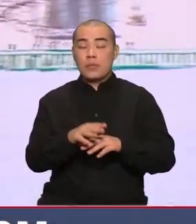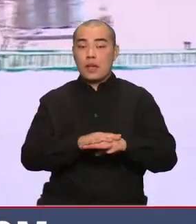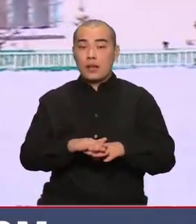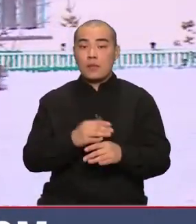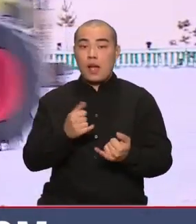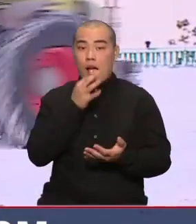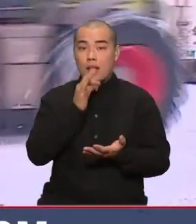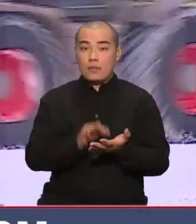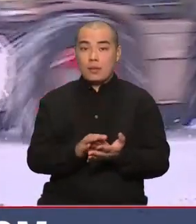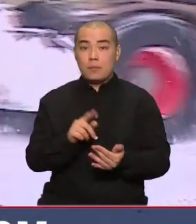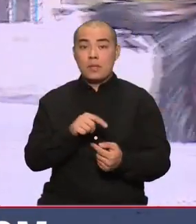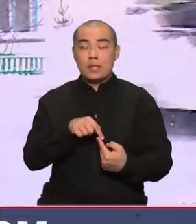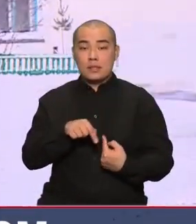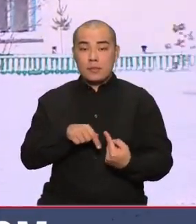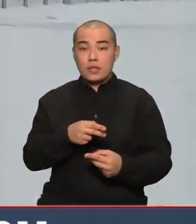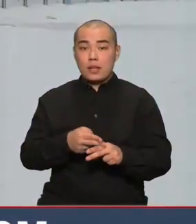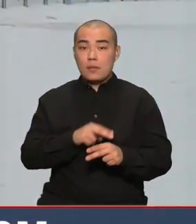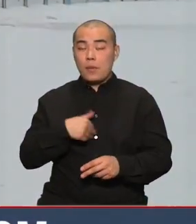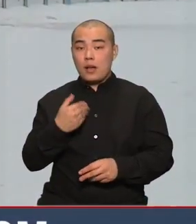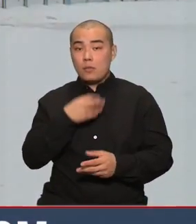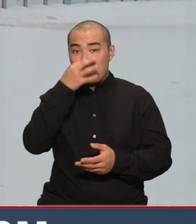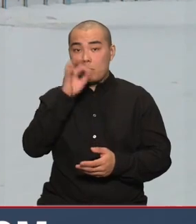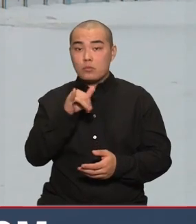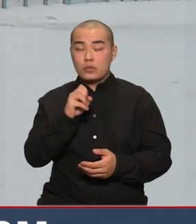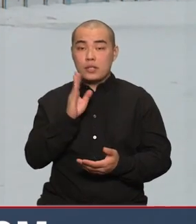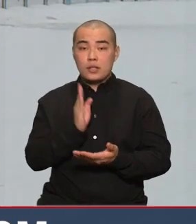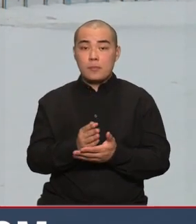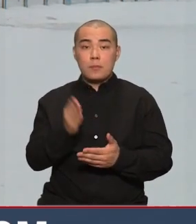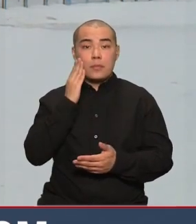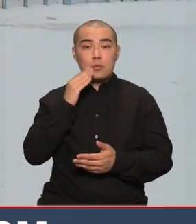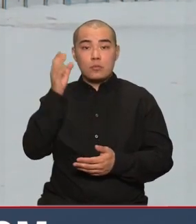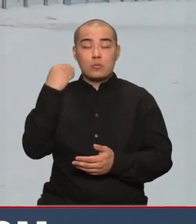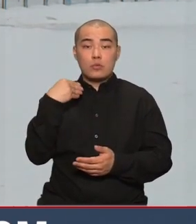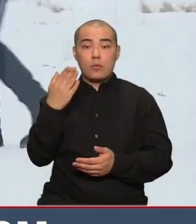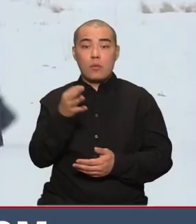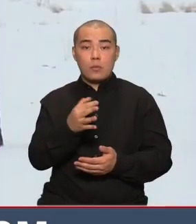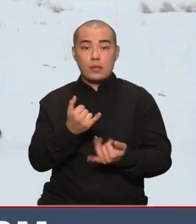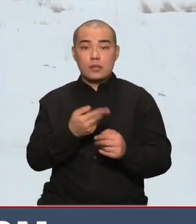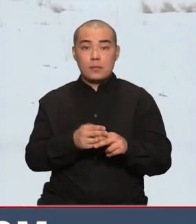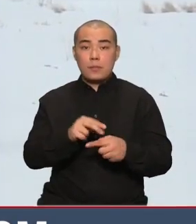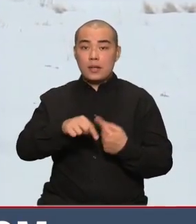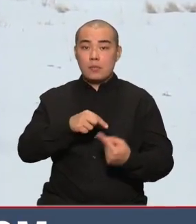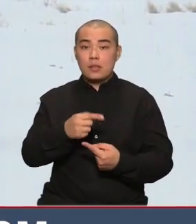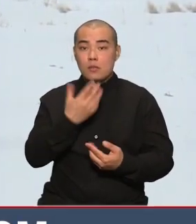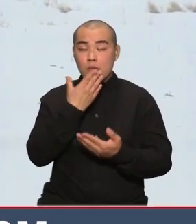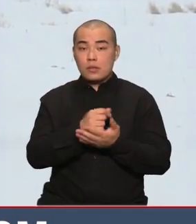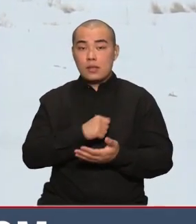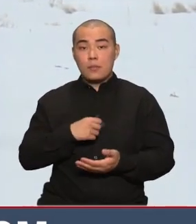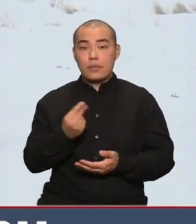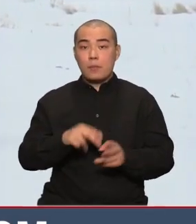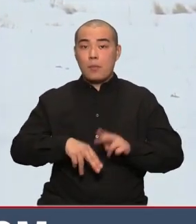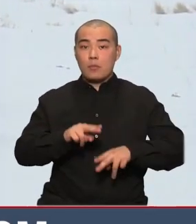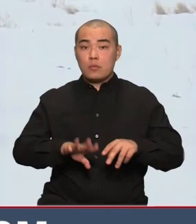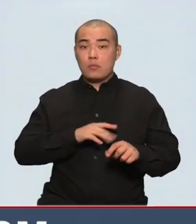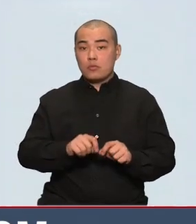отметил премьер-министр. Тем более, что положительный опыт уже есть. Например, в Туркестанской области предприниматель за собственные средства